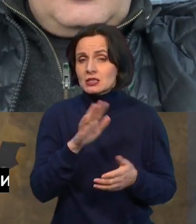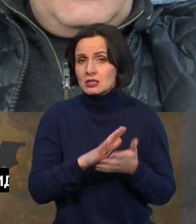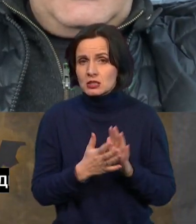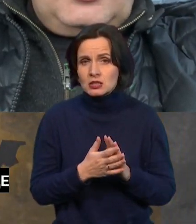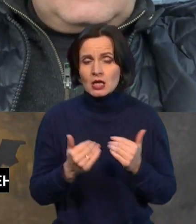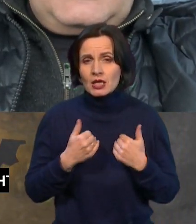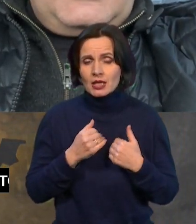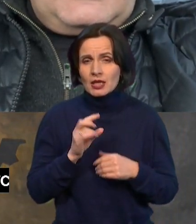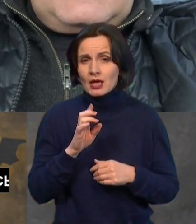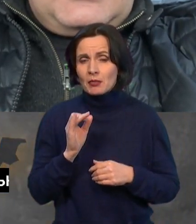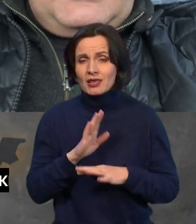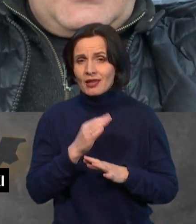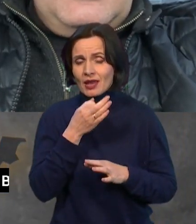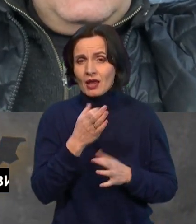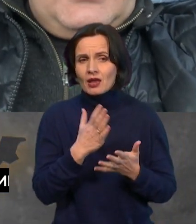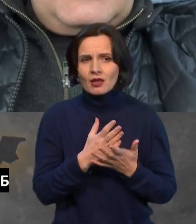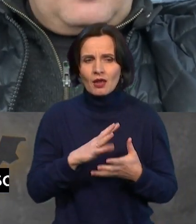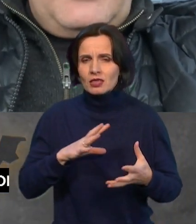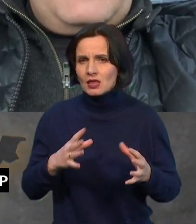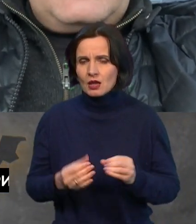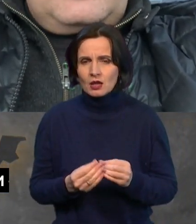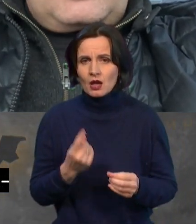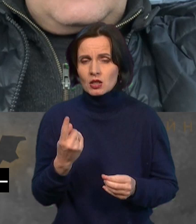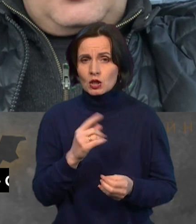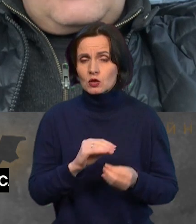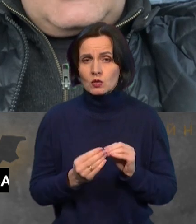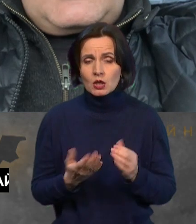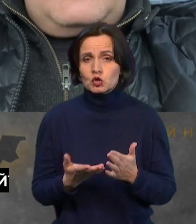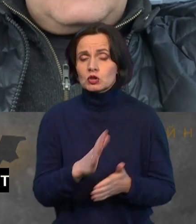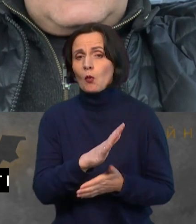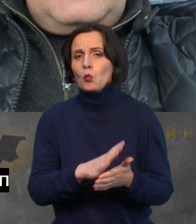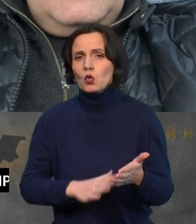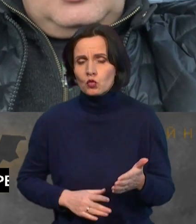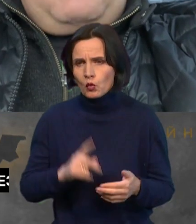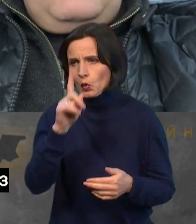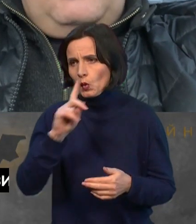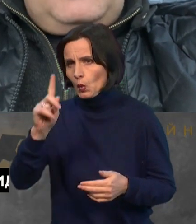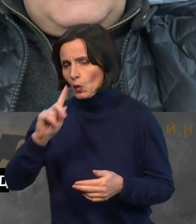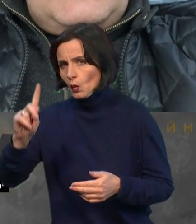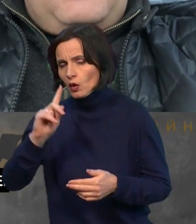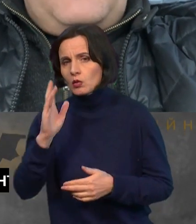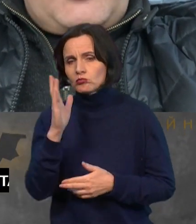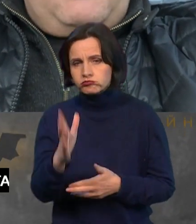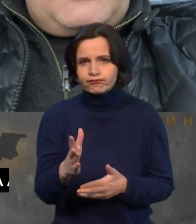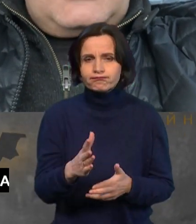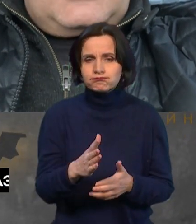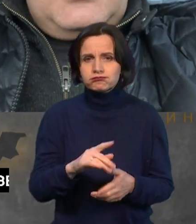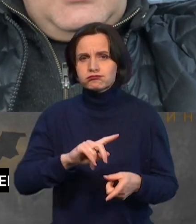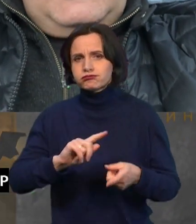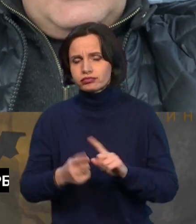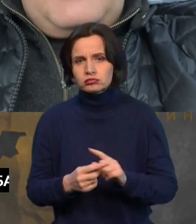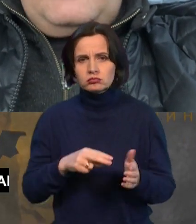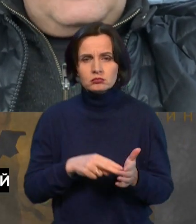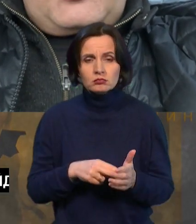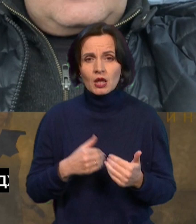що і тут є якісь наслідки. Єдина проблема дійсно, якщо це продовжиться там місяці, то напевно будуть якісь подвижки по цінах, але